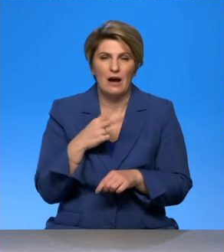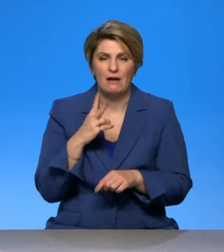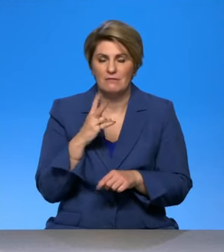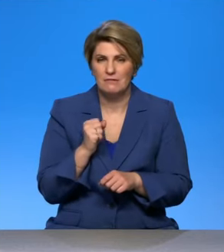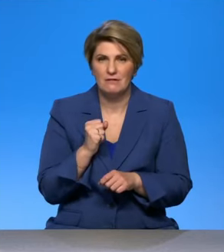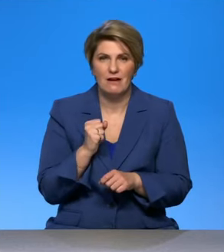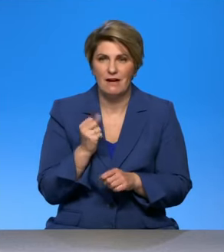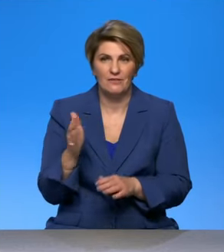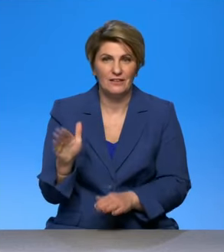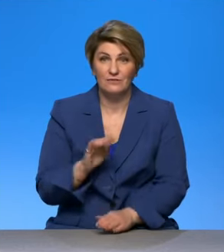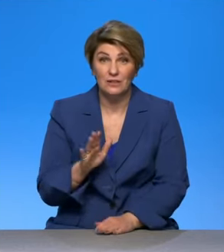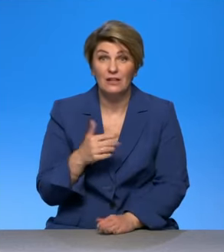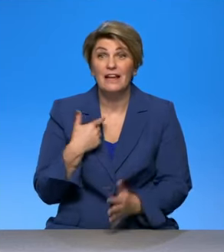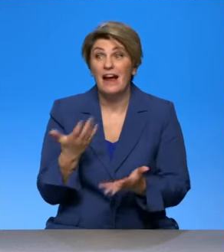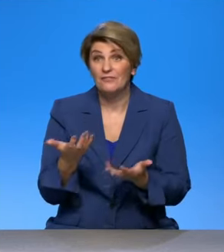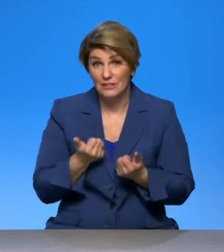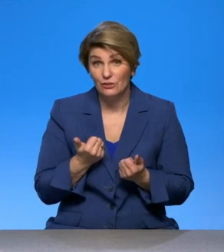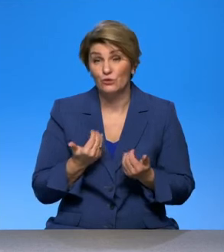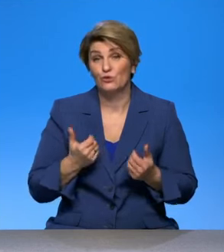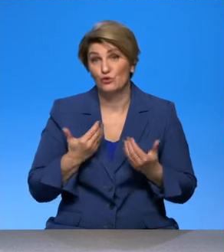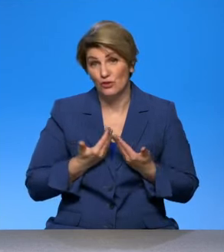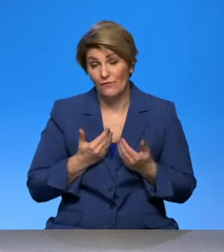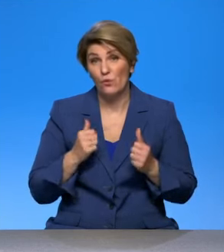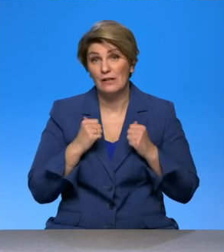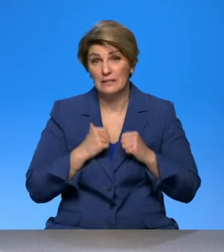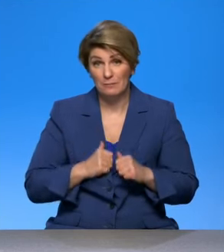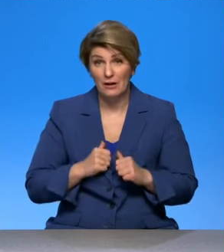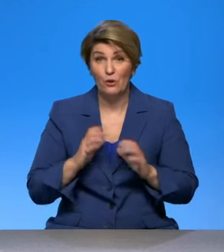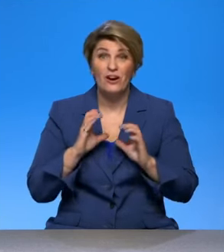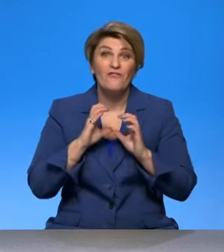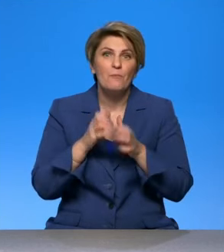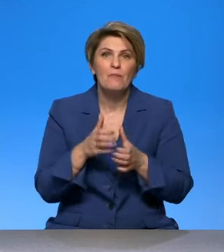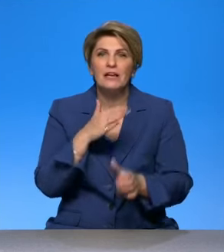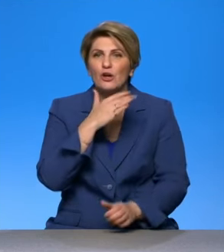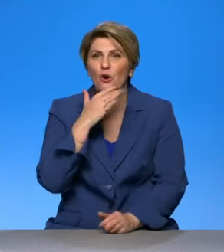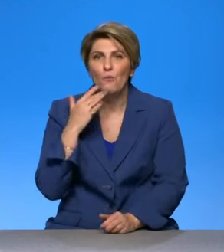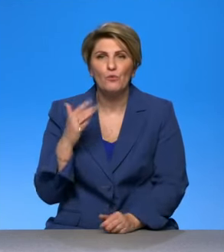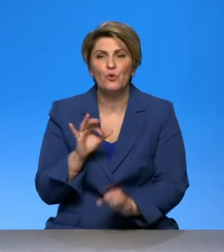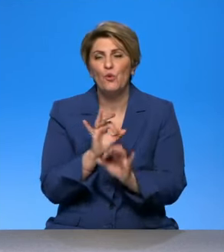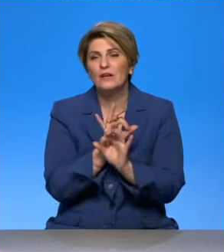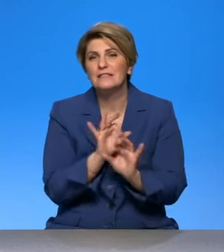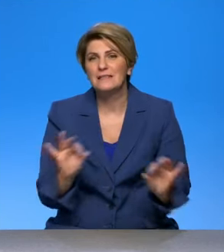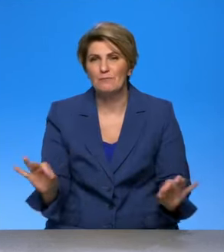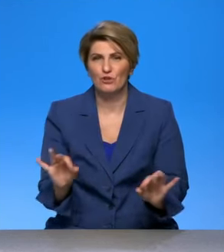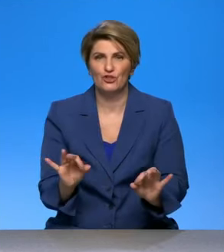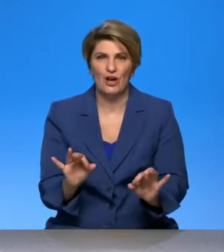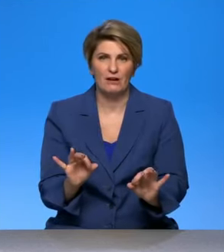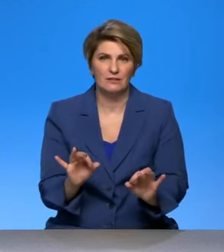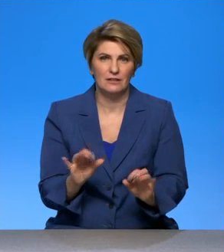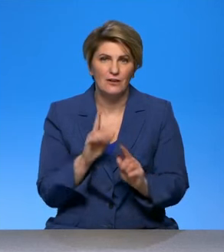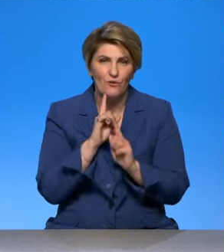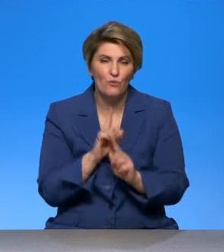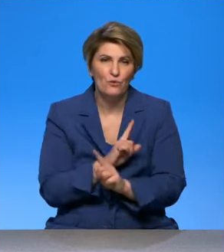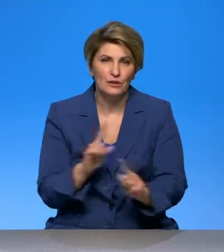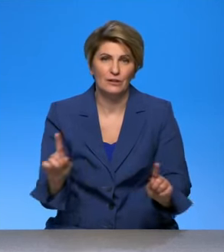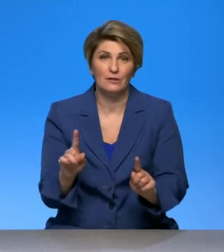Ну что ж. Живу спокойно. Я считаю, что в мире много такого великолепного, прекрасного. Ну, товарищи,